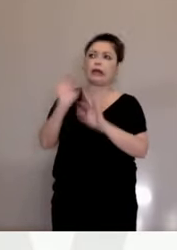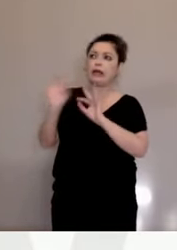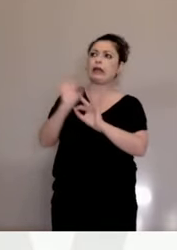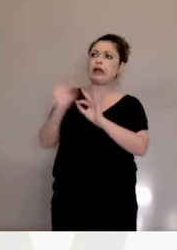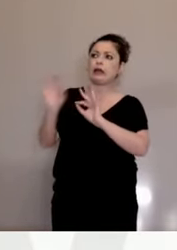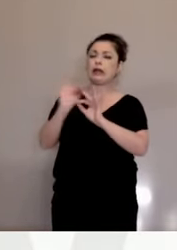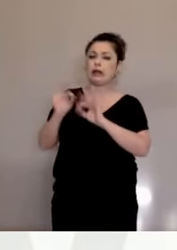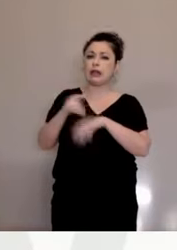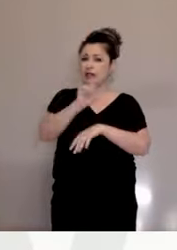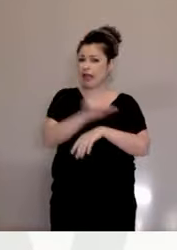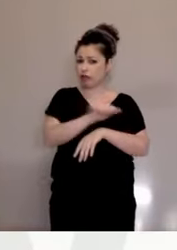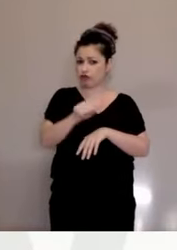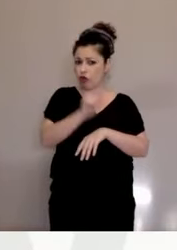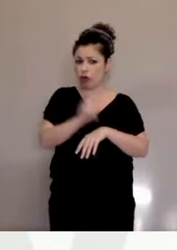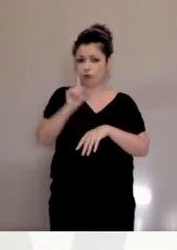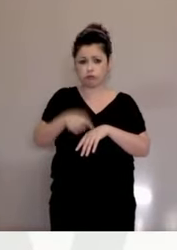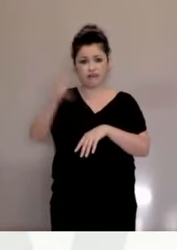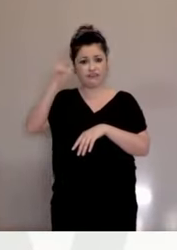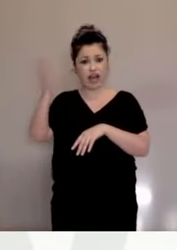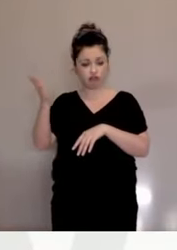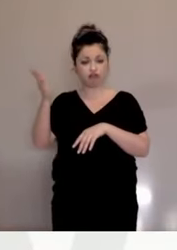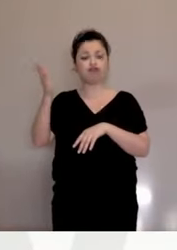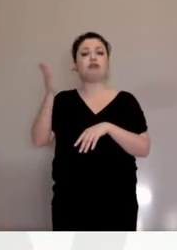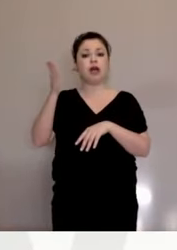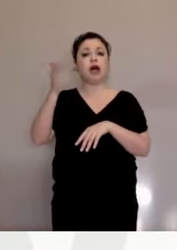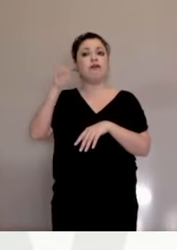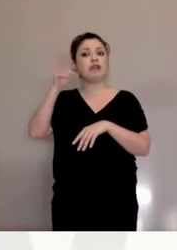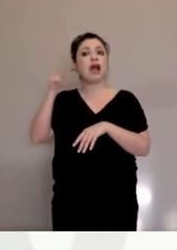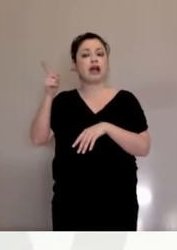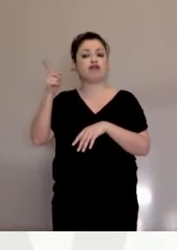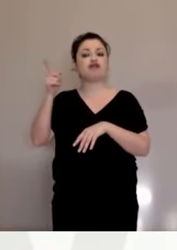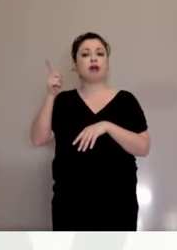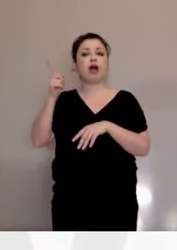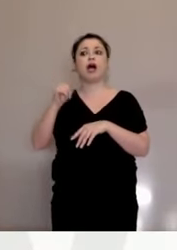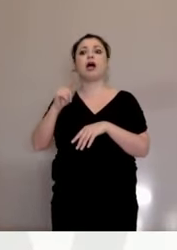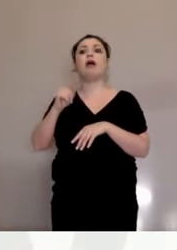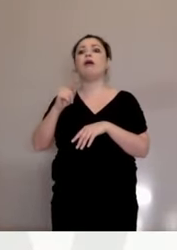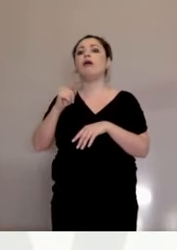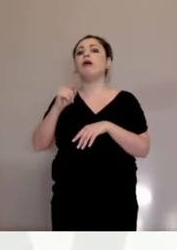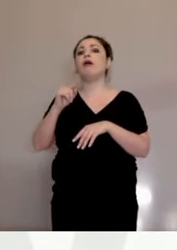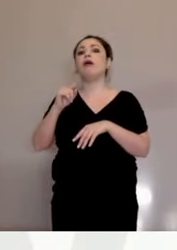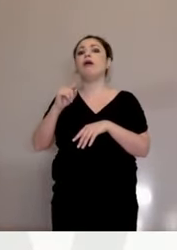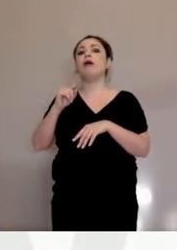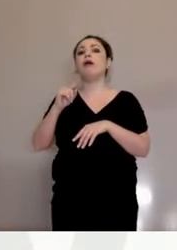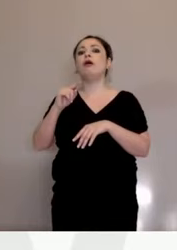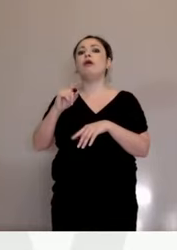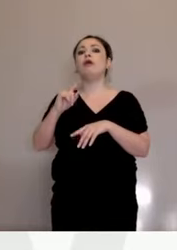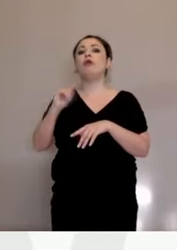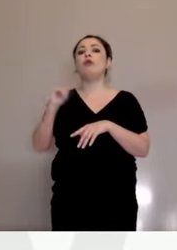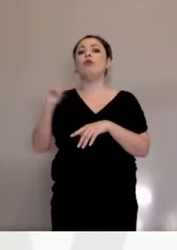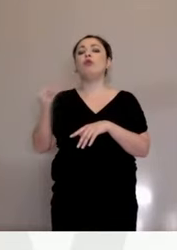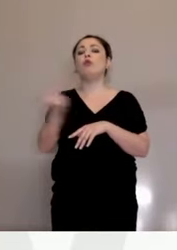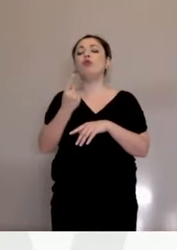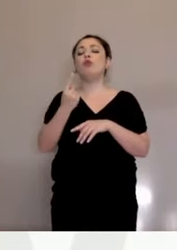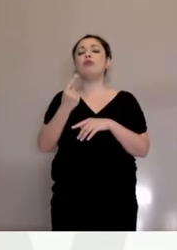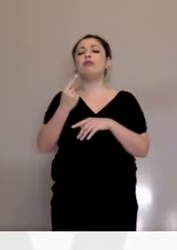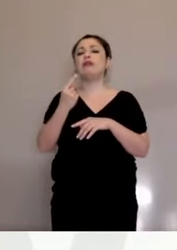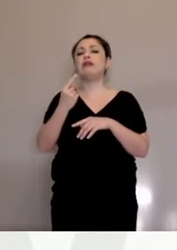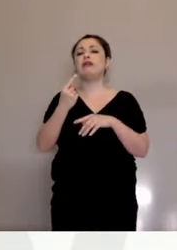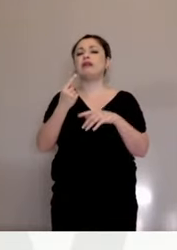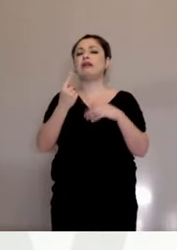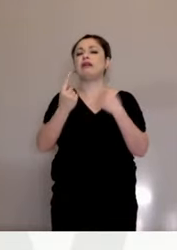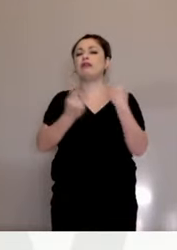in Italia, ma so che in Francia tutti i giorni del confinamento